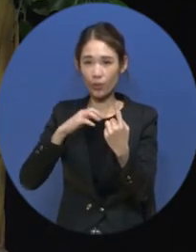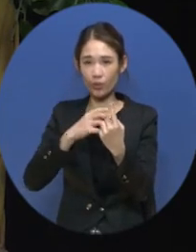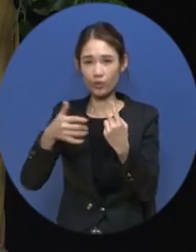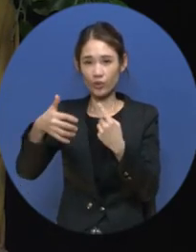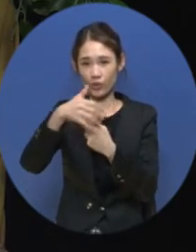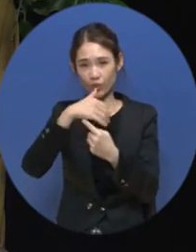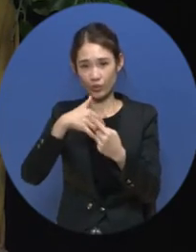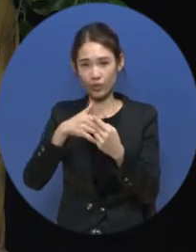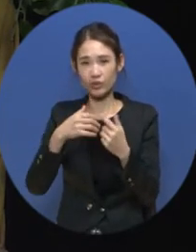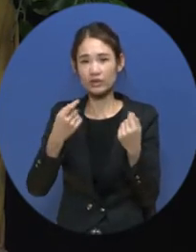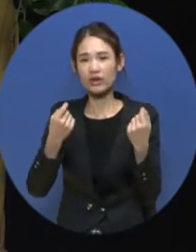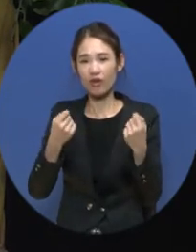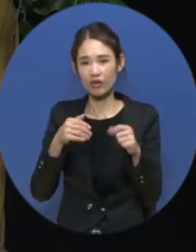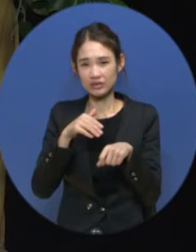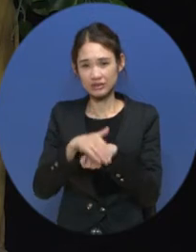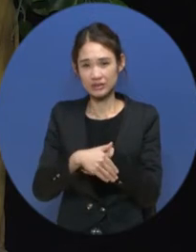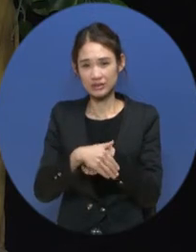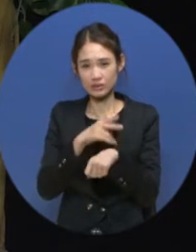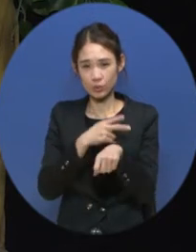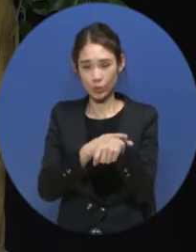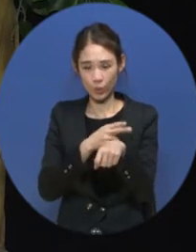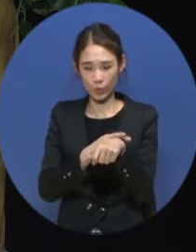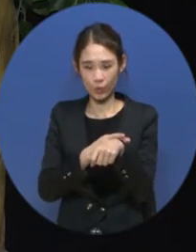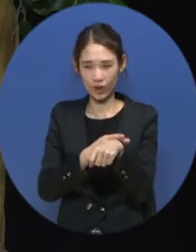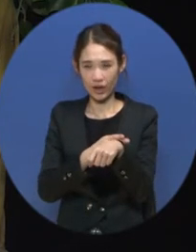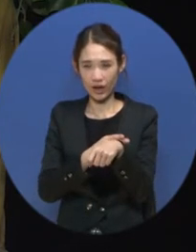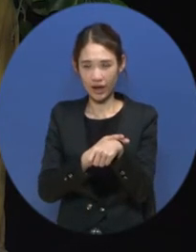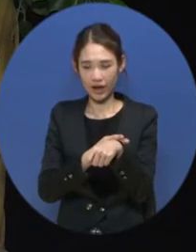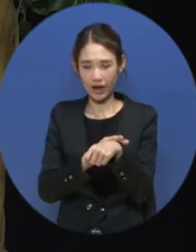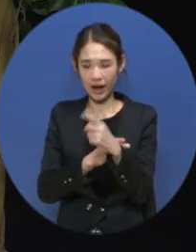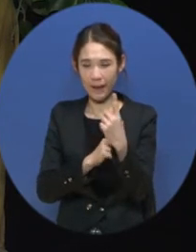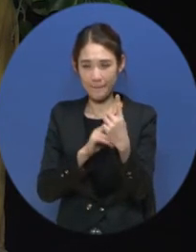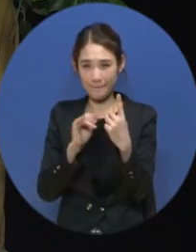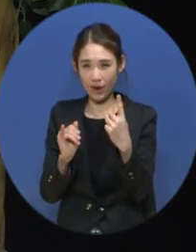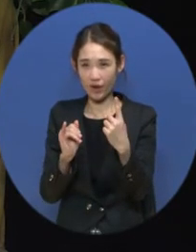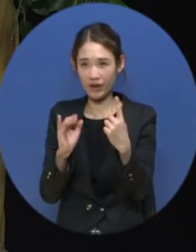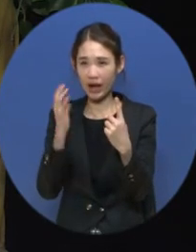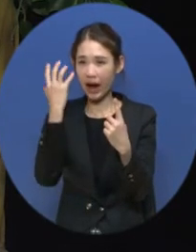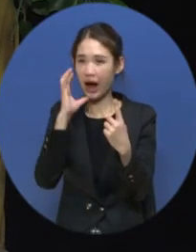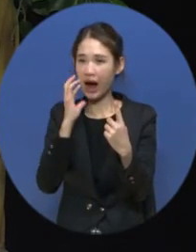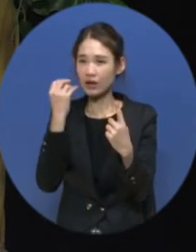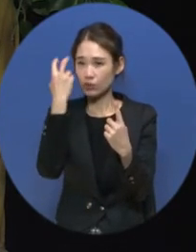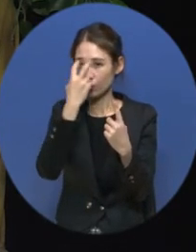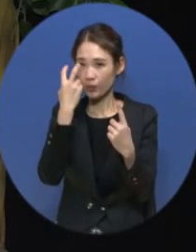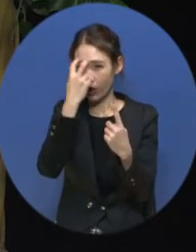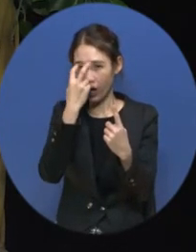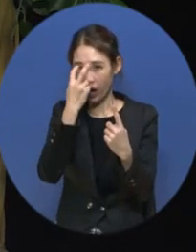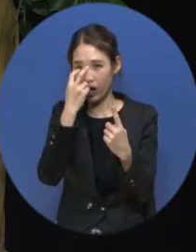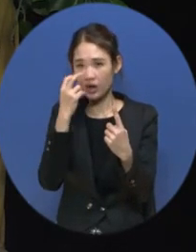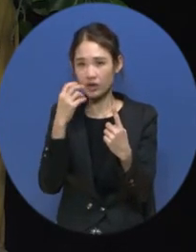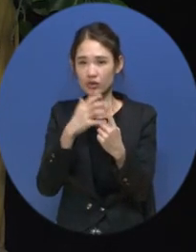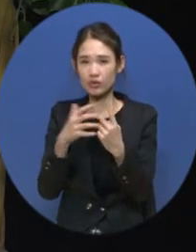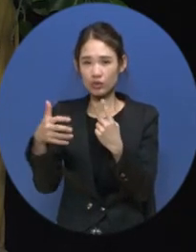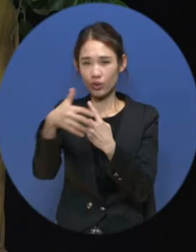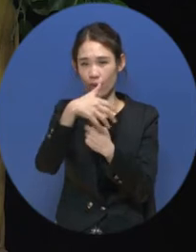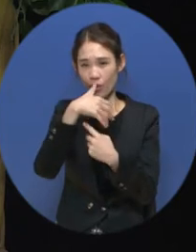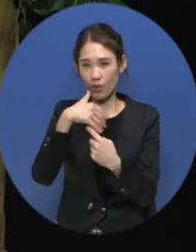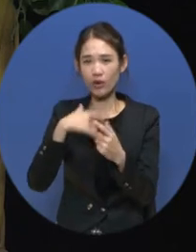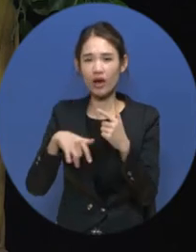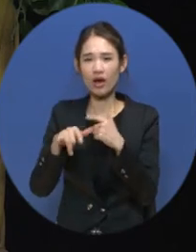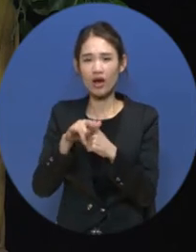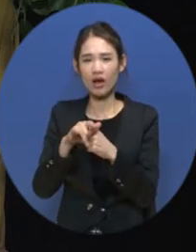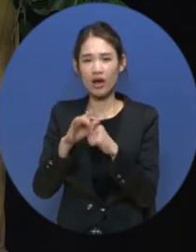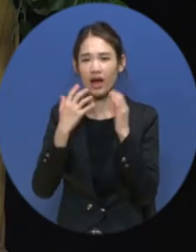20 이렇게 예. 해서 교사 대 아동 비율이 네. 이제 감당할 수 있다 그러면 좀 그렇지만 사실은 좀